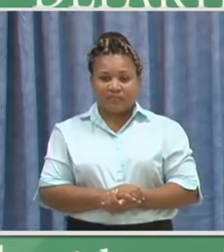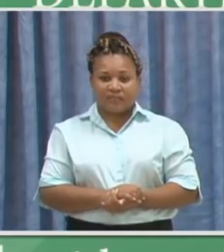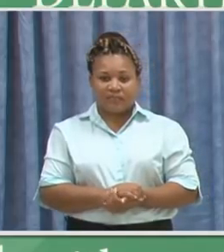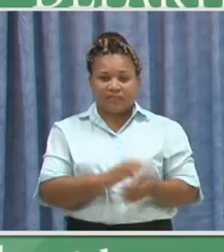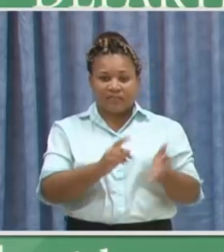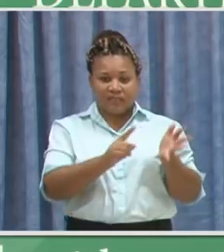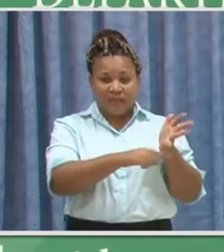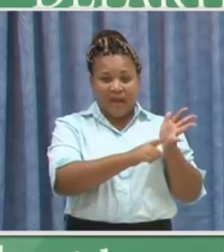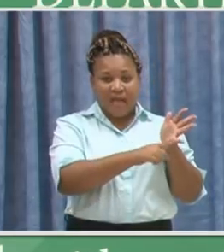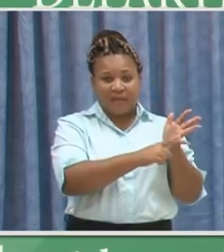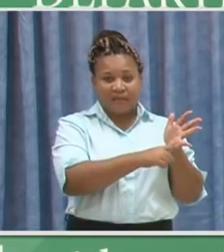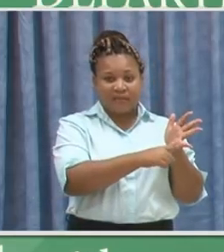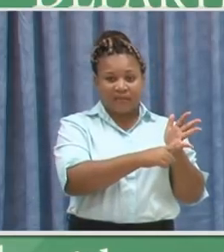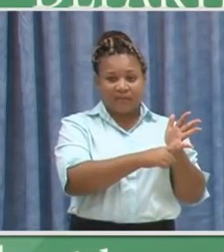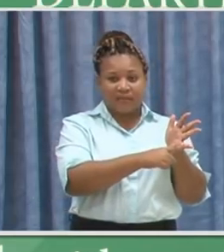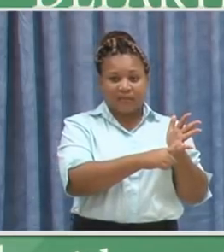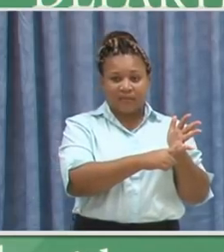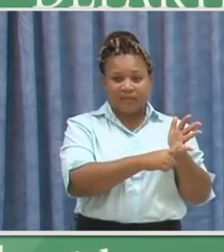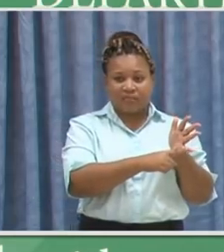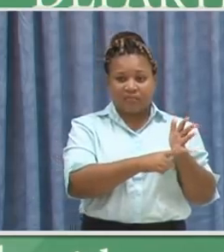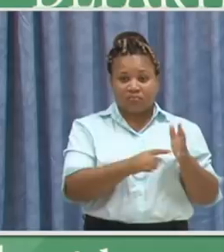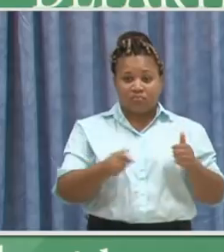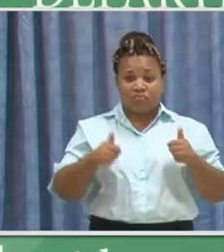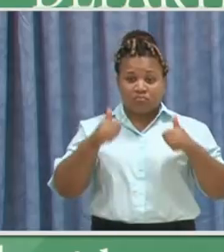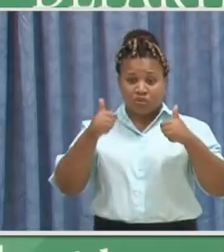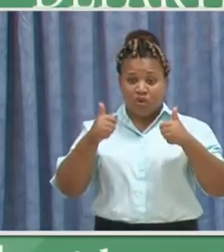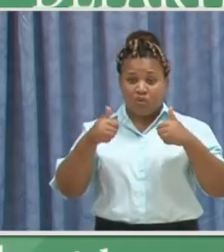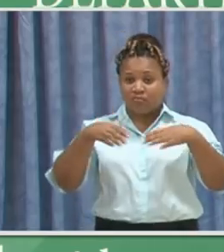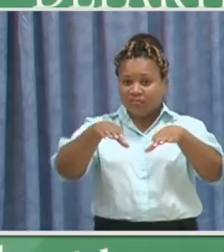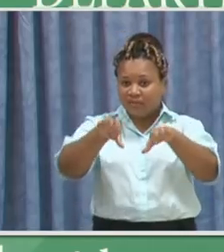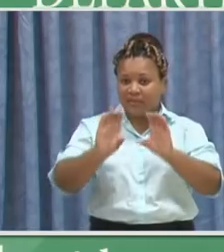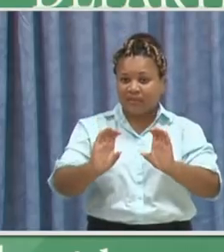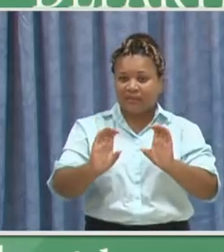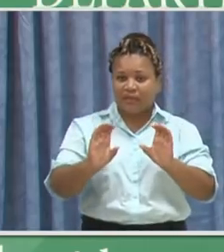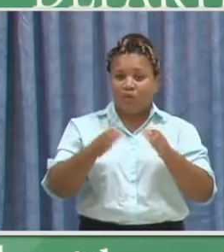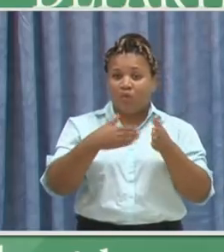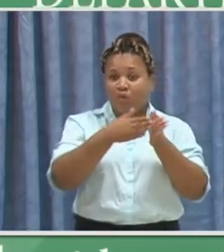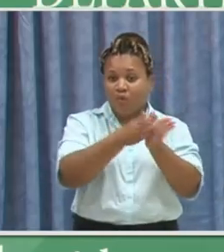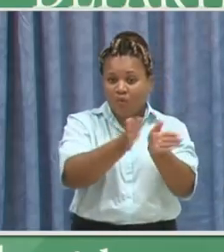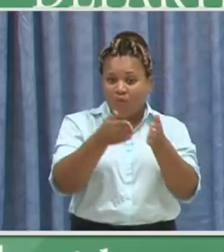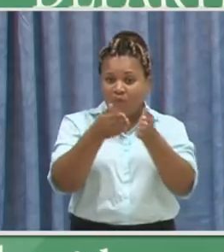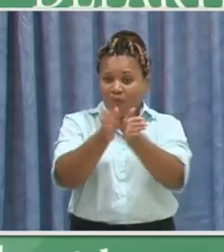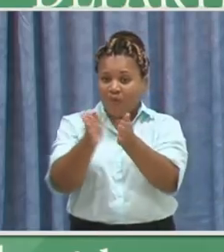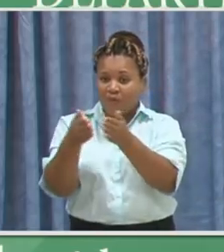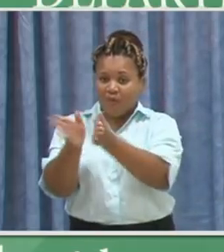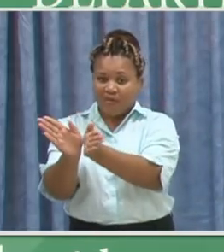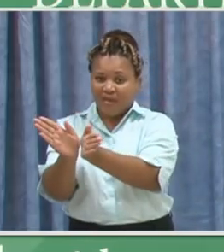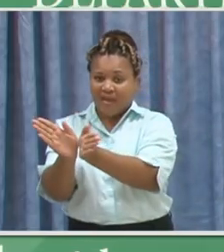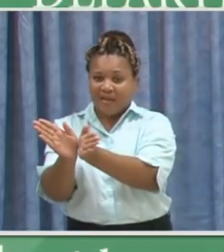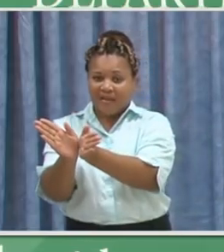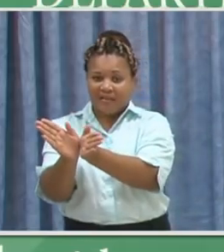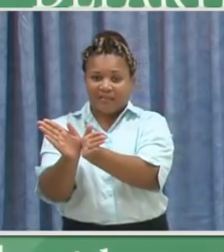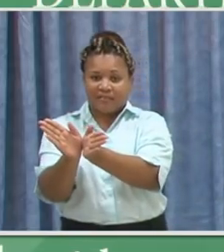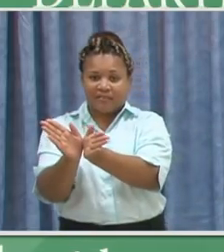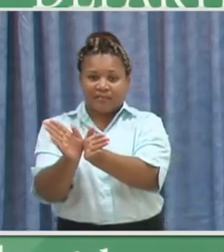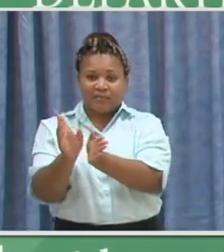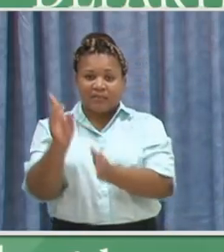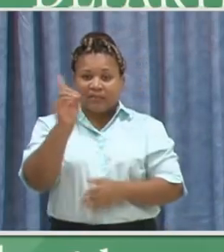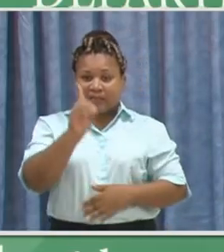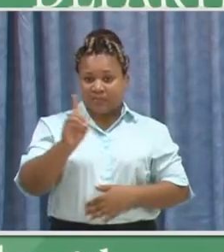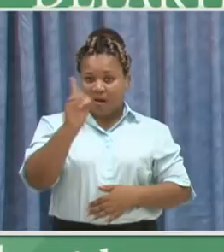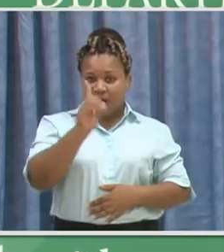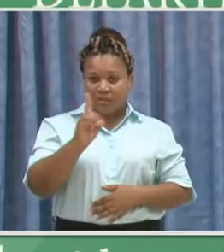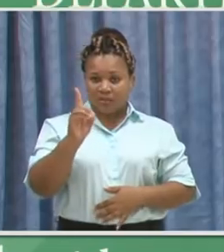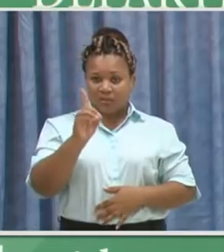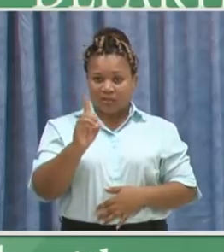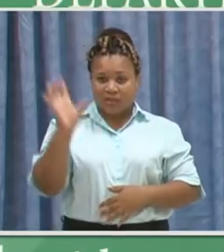aucun cas positif, nous pouvons faire un press release, un public statement pour